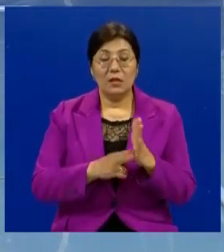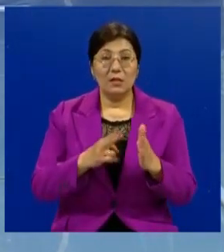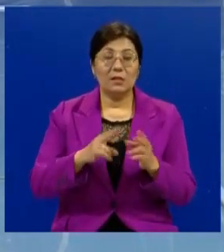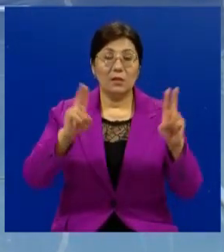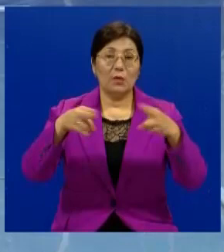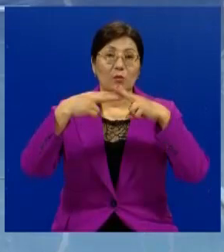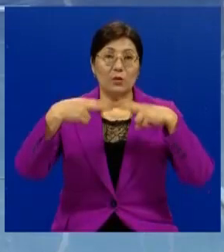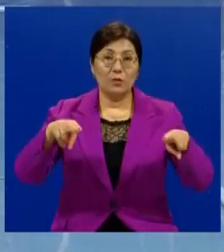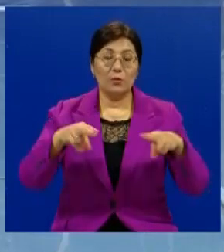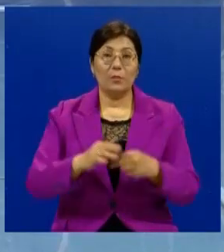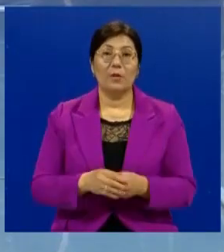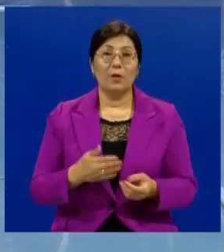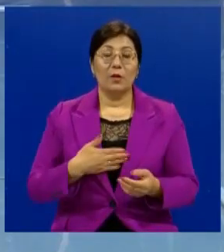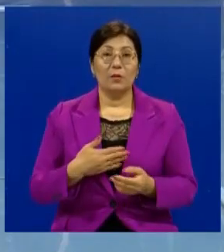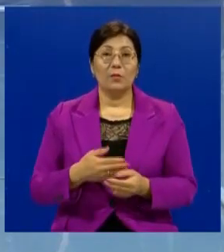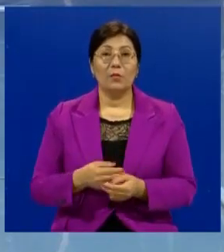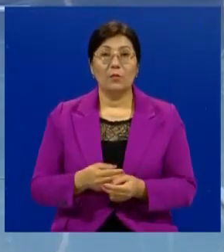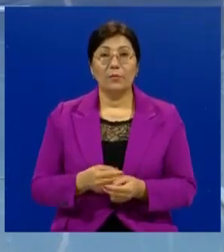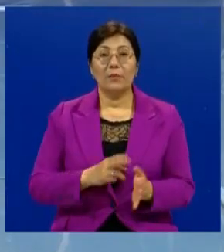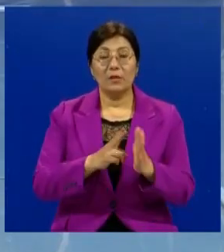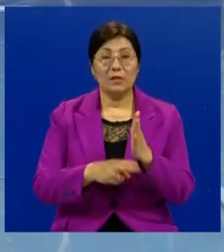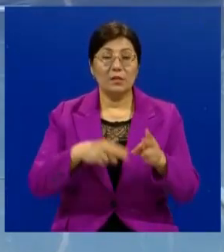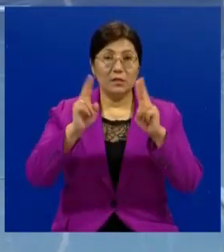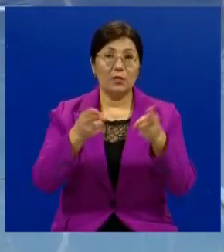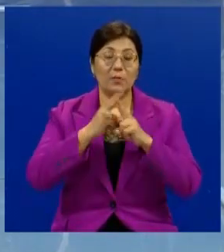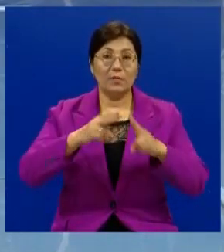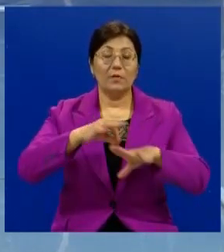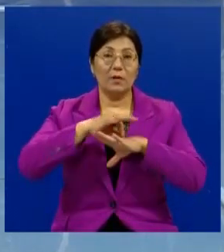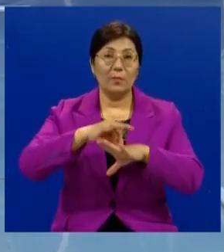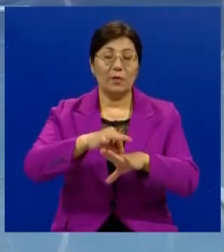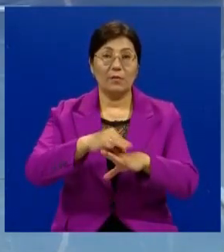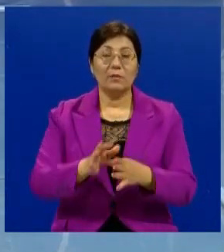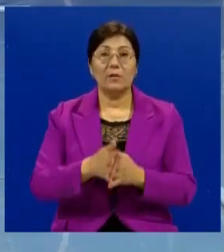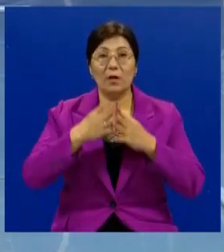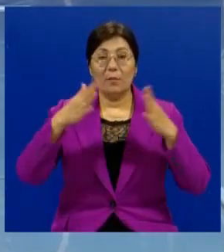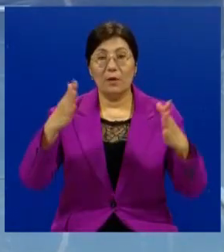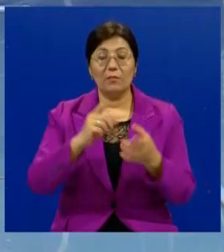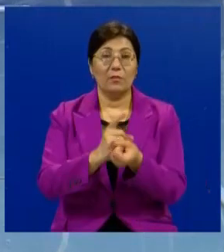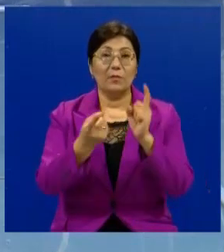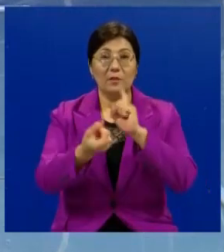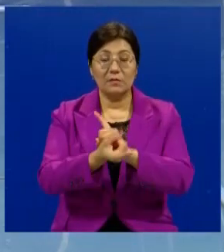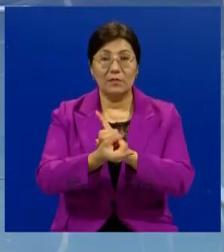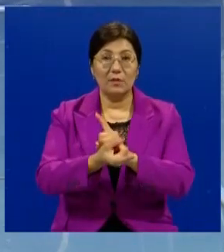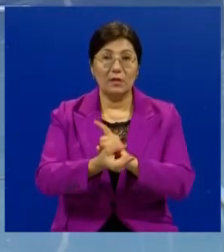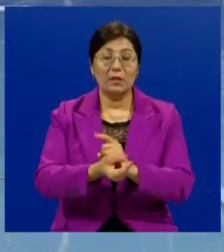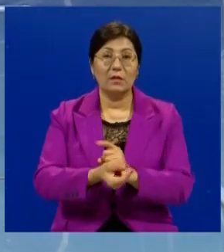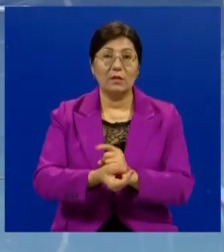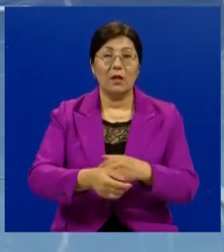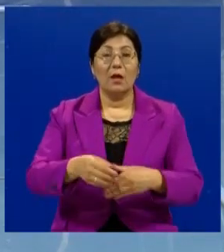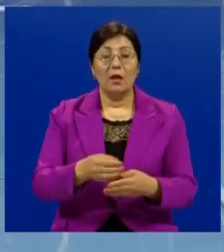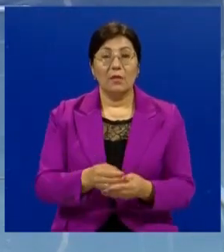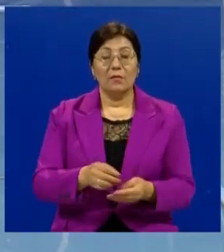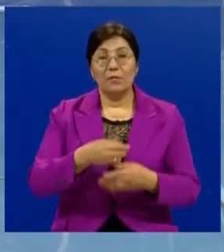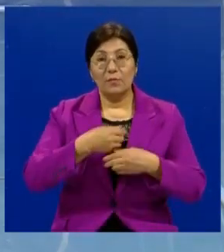обидно, что в железнодорожном клубе провели внутри большую реорганизацию и убрали оттуда